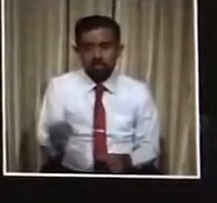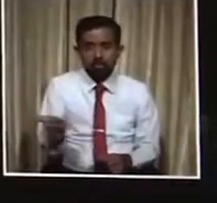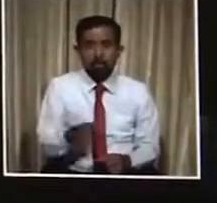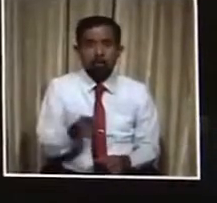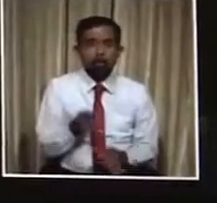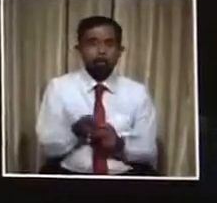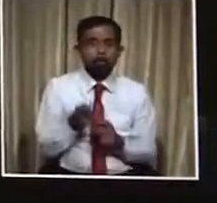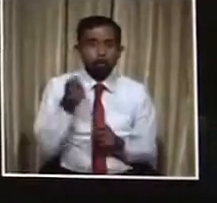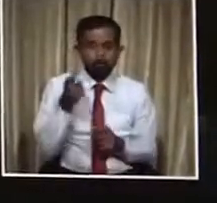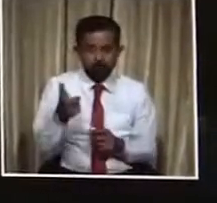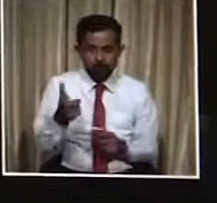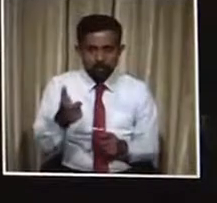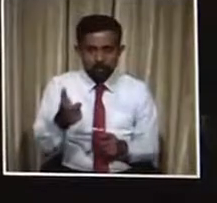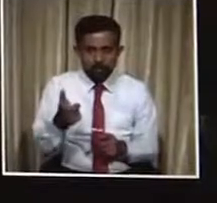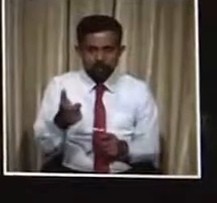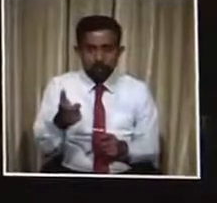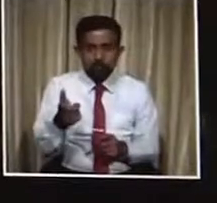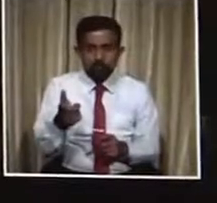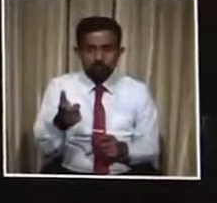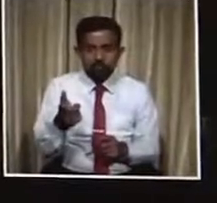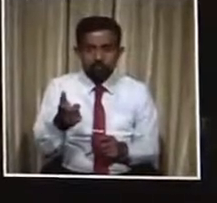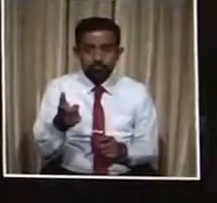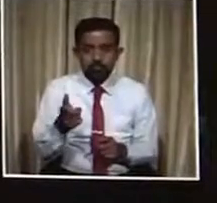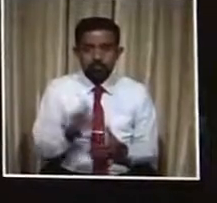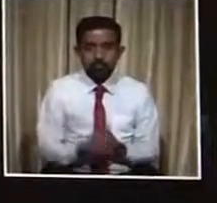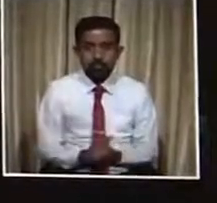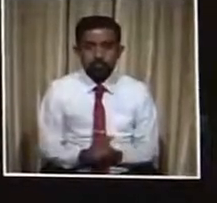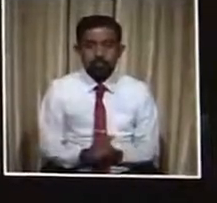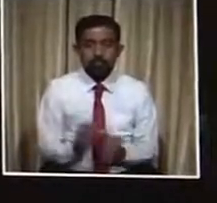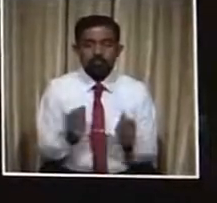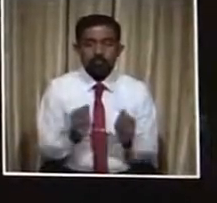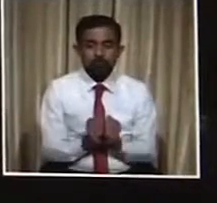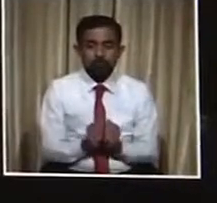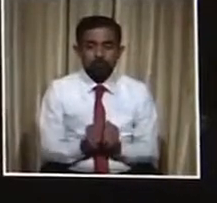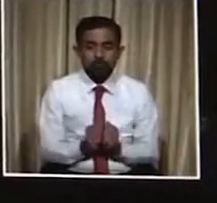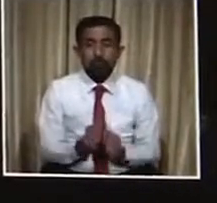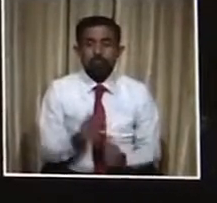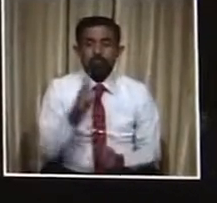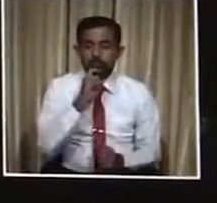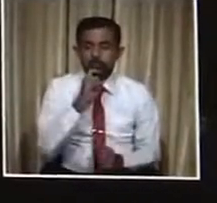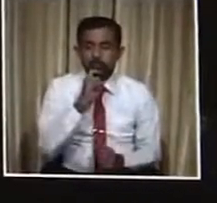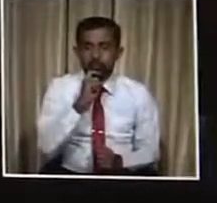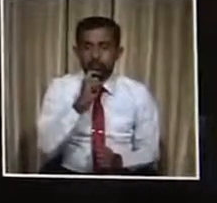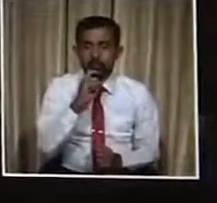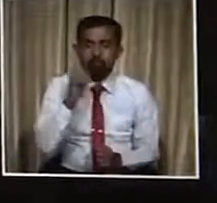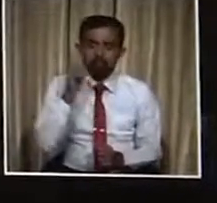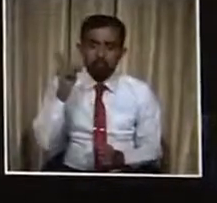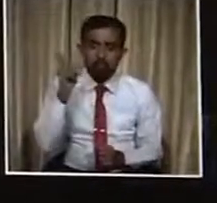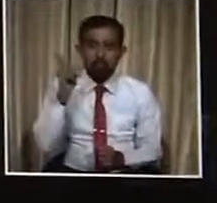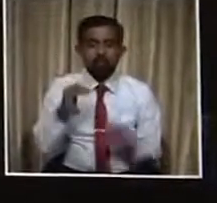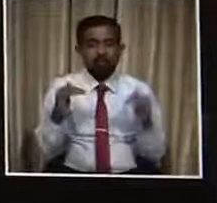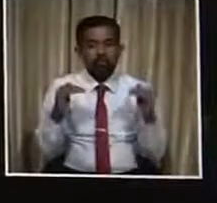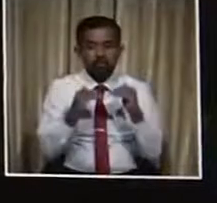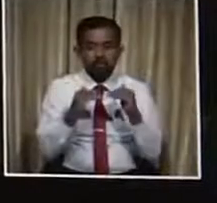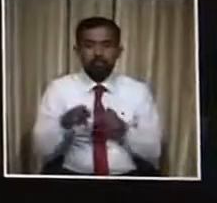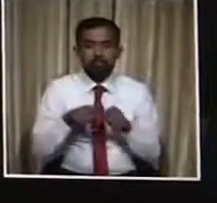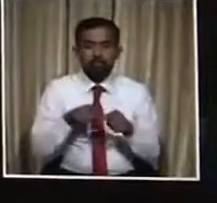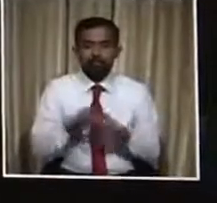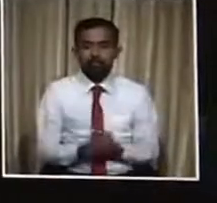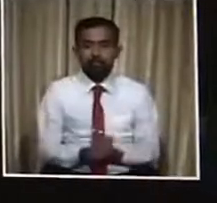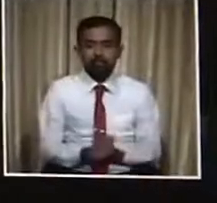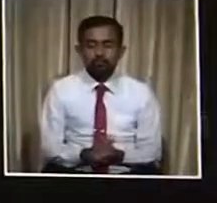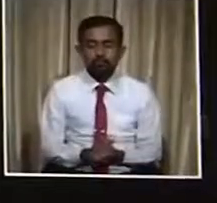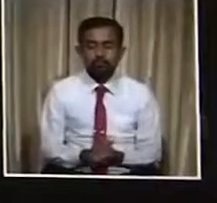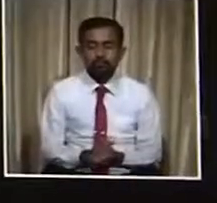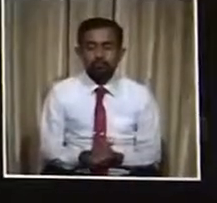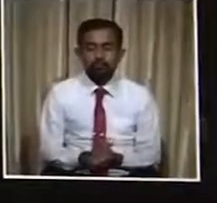நீதிமன்றம் நியாயமான தீர்ப்பை வழங்கிட்டால் மலையக மக்களுடைய நலன்புரி திட்டங்கள் அவருடைய பாதுகாப்பு தொழில் சட்டம் இந்த